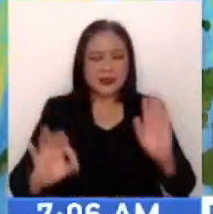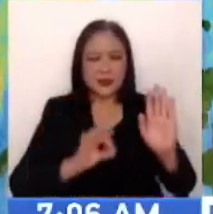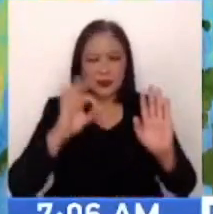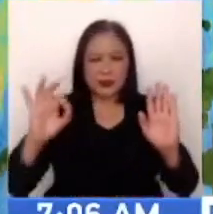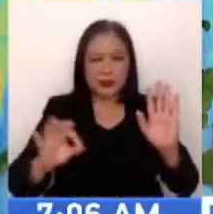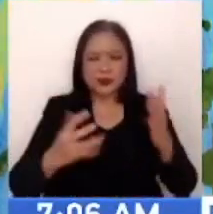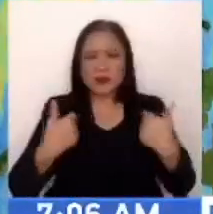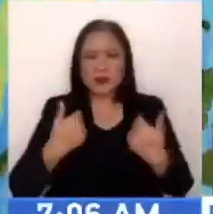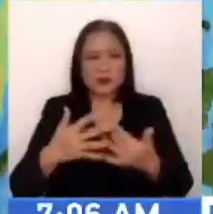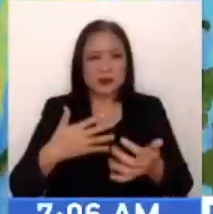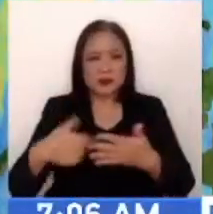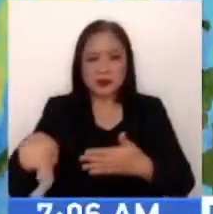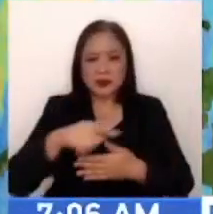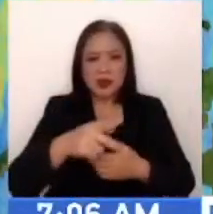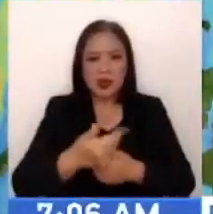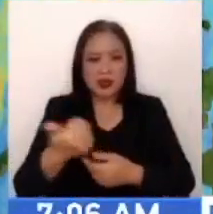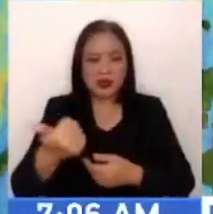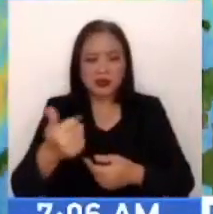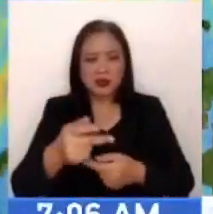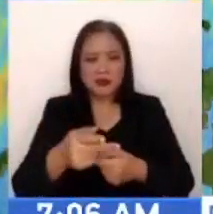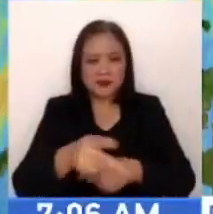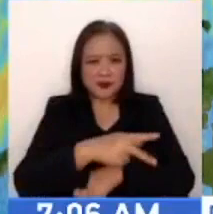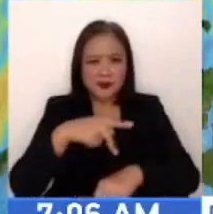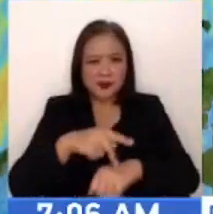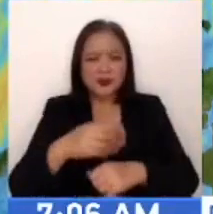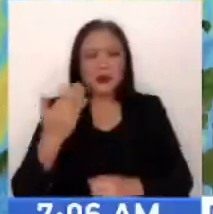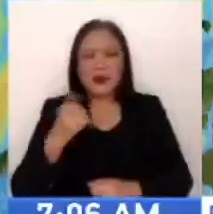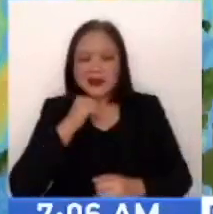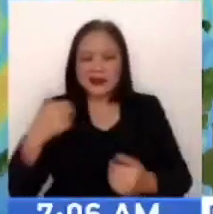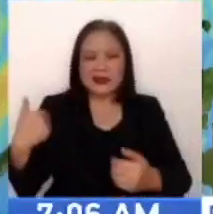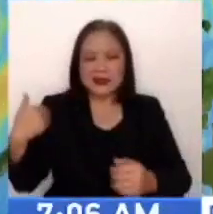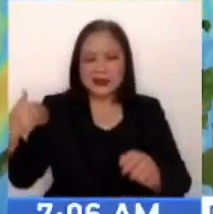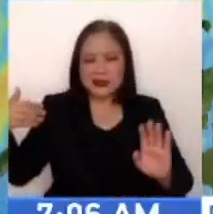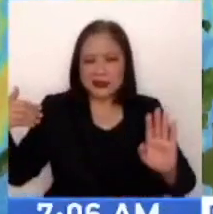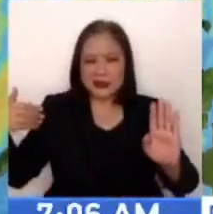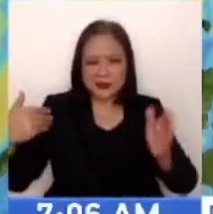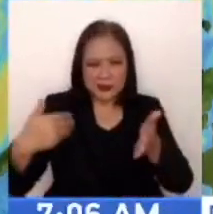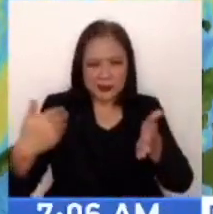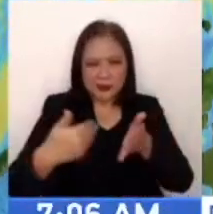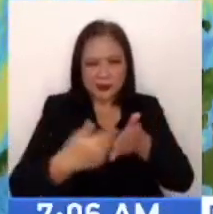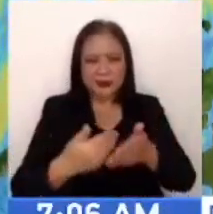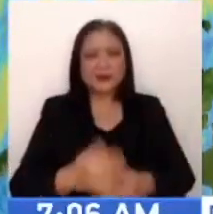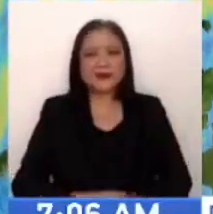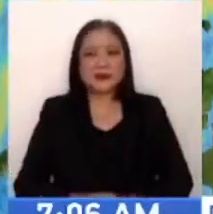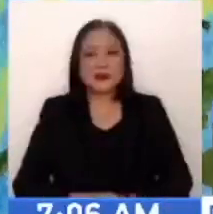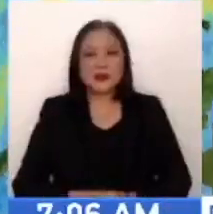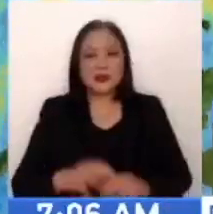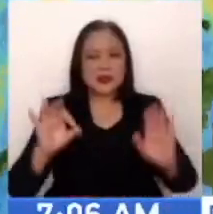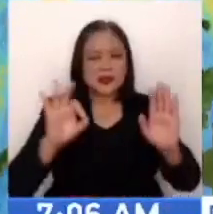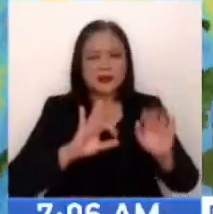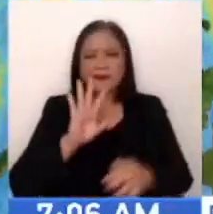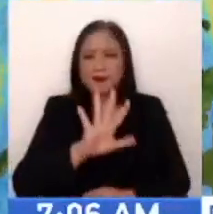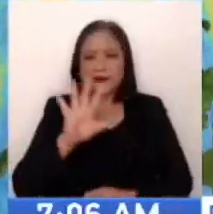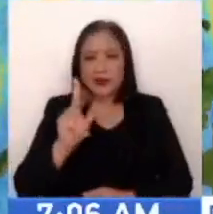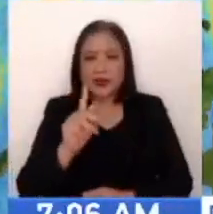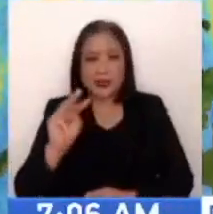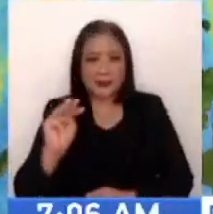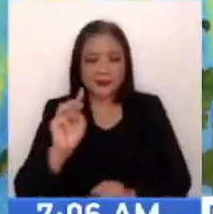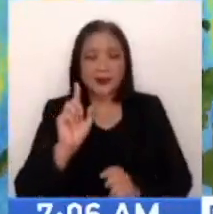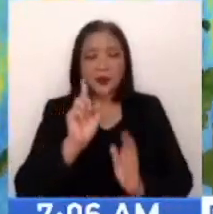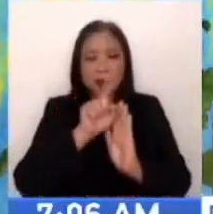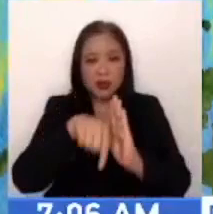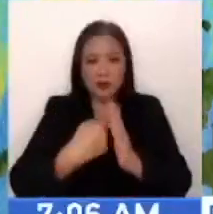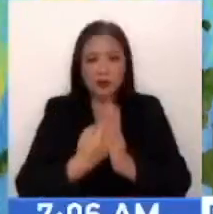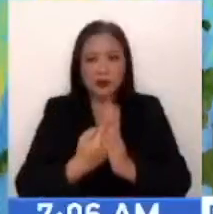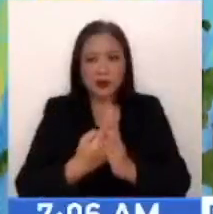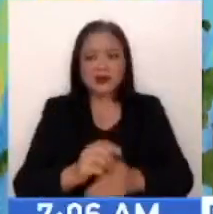bansa dahil hindi po ito papalapit. Mamaya titingnan natin. Ang kanyang lakas ngayon, 55 kilometers per hour, malapit sa gitna, at ang hangin ng